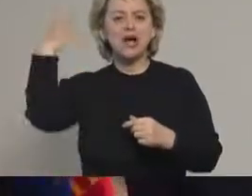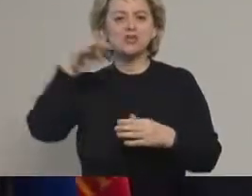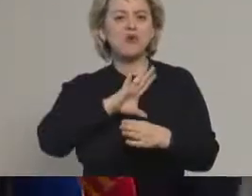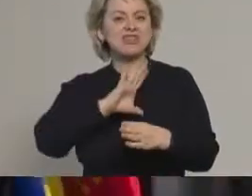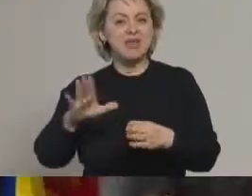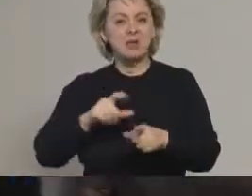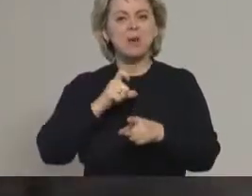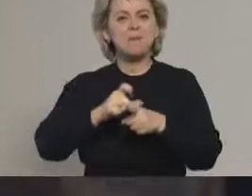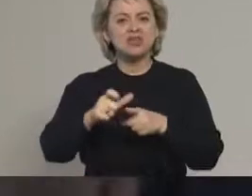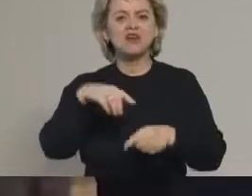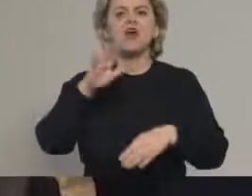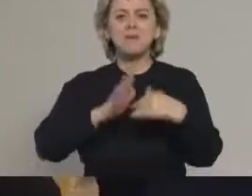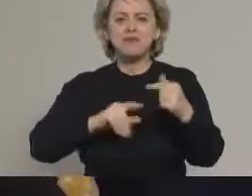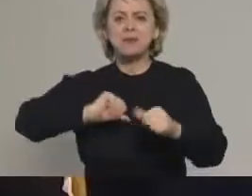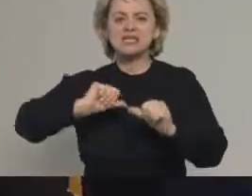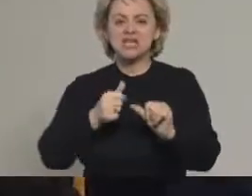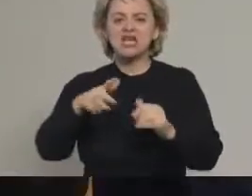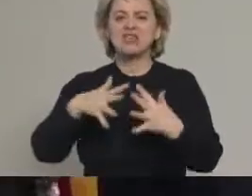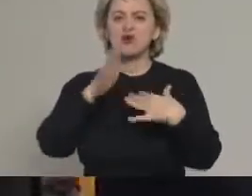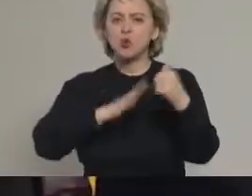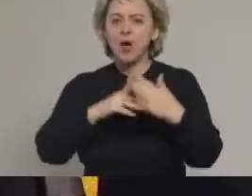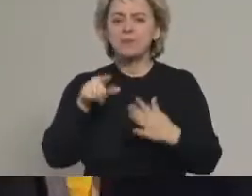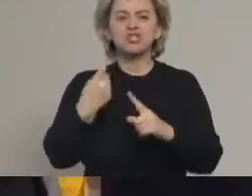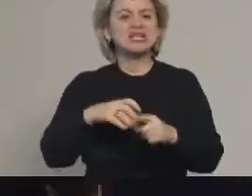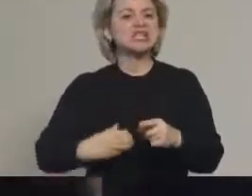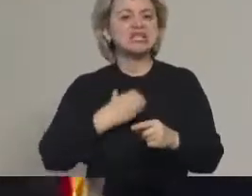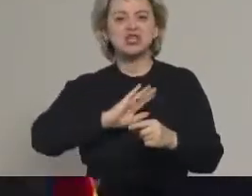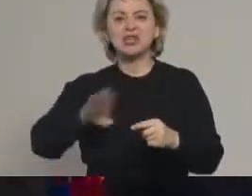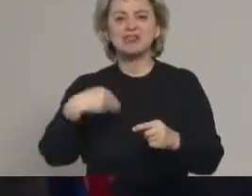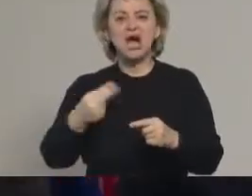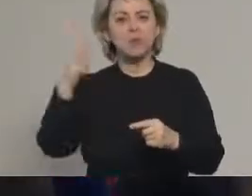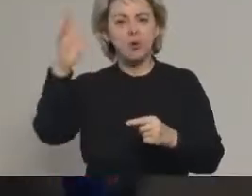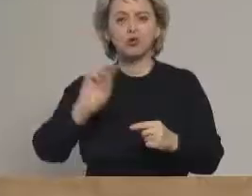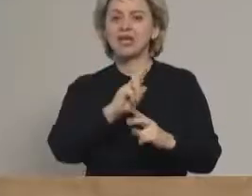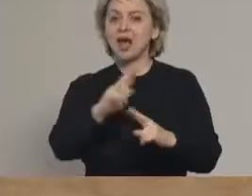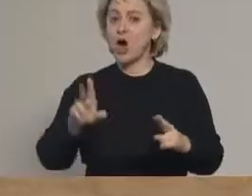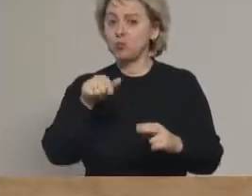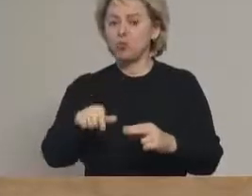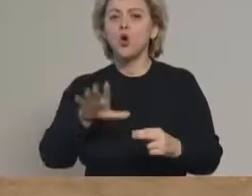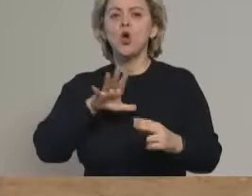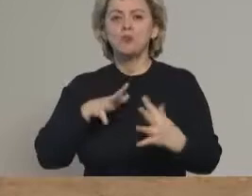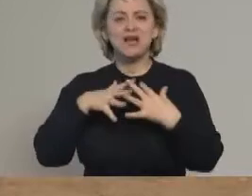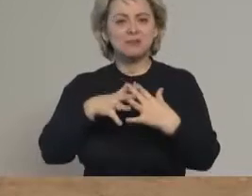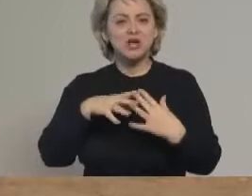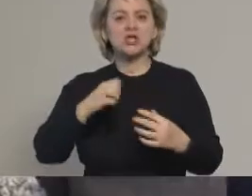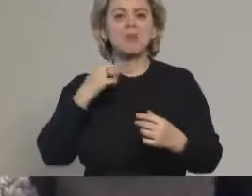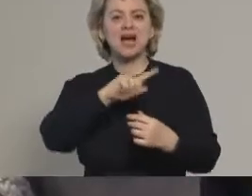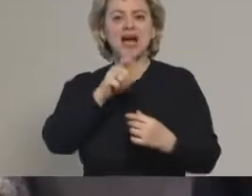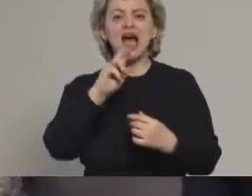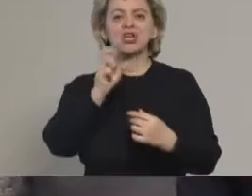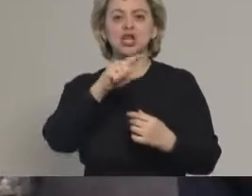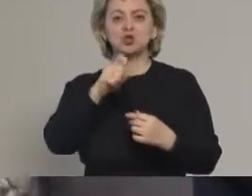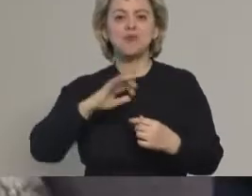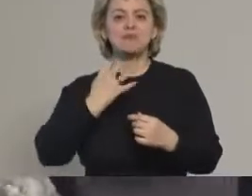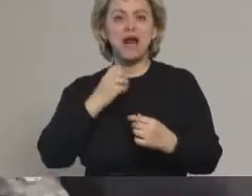патронов, постоянно в рукопашную, и очень страшно это. Это не дай Господь никому. Шел в рукопашную прадед Юрия